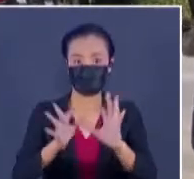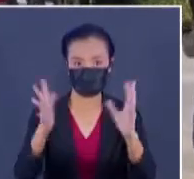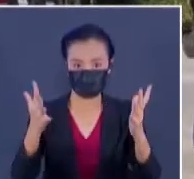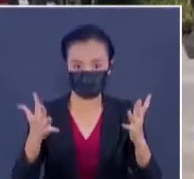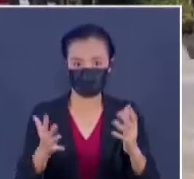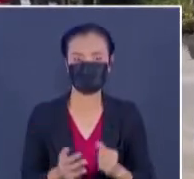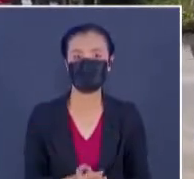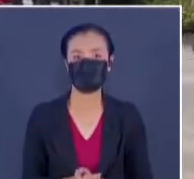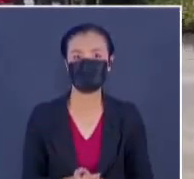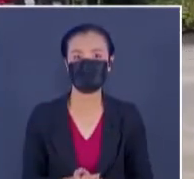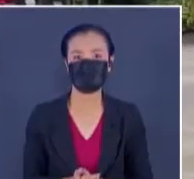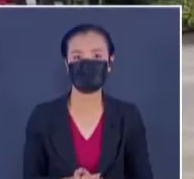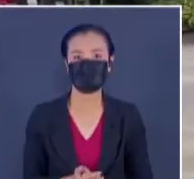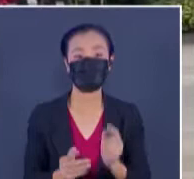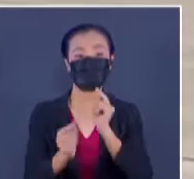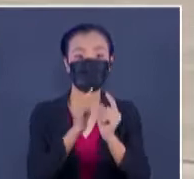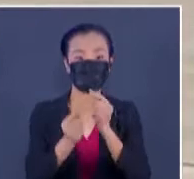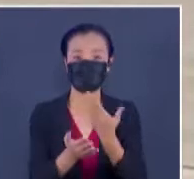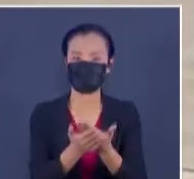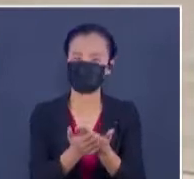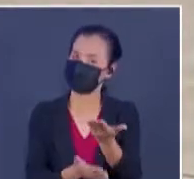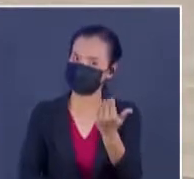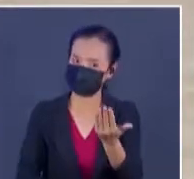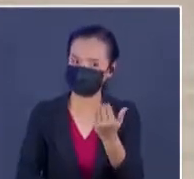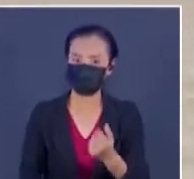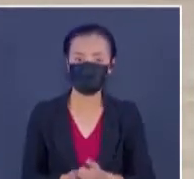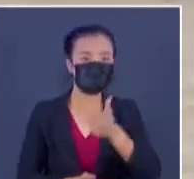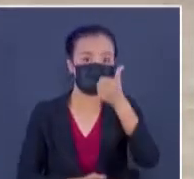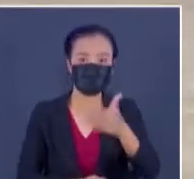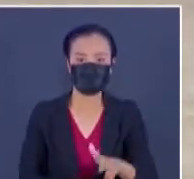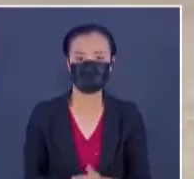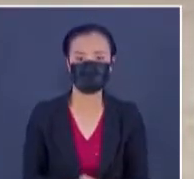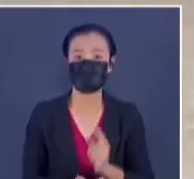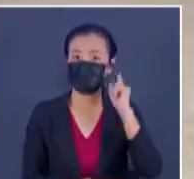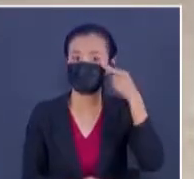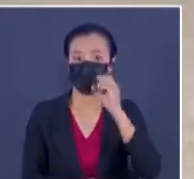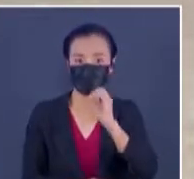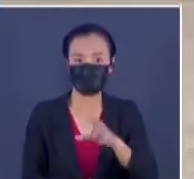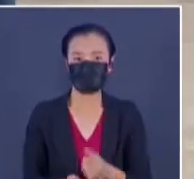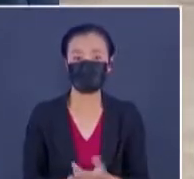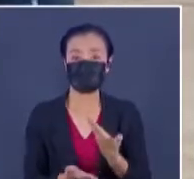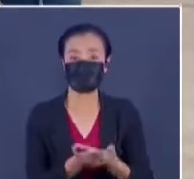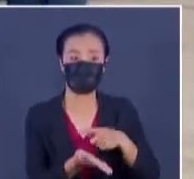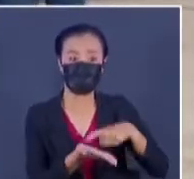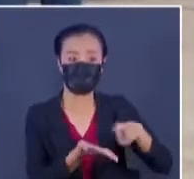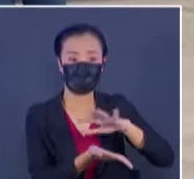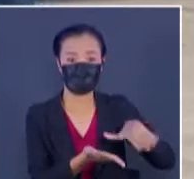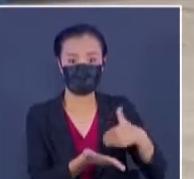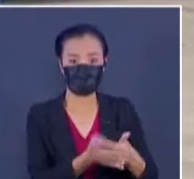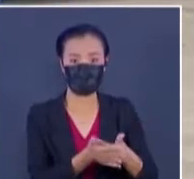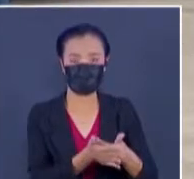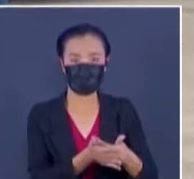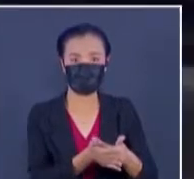ครับหลังจากนั้นก็ไปเจรจาขอเงินคืนกันนะครับก็ไม่ได้นางคิดเนี่ยอ้างบอกว่าโอนเงินทั้งหมดไป